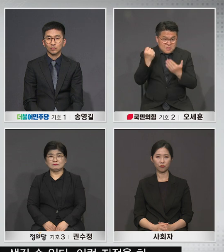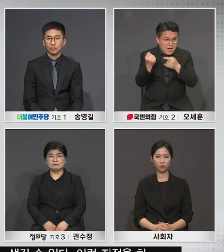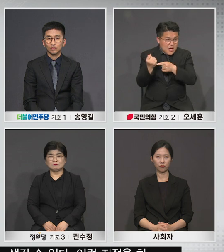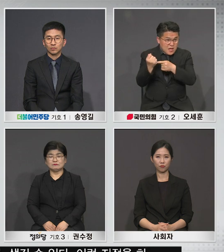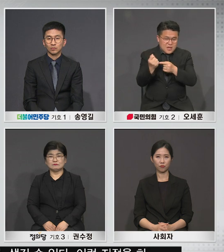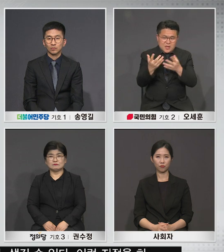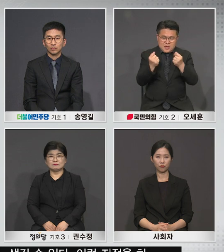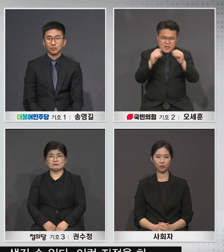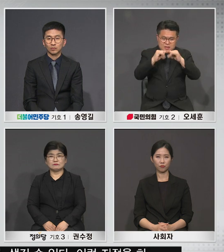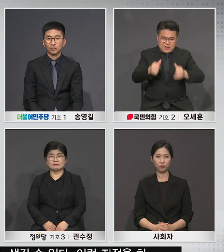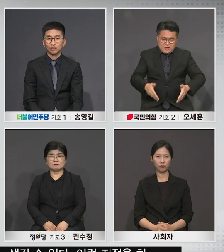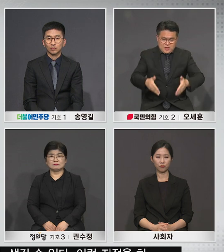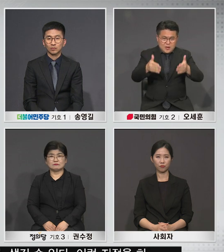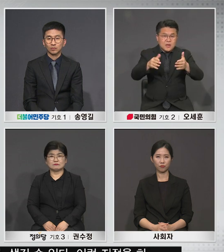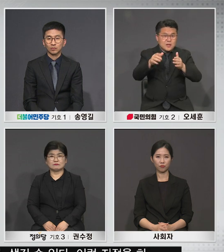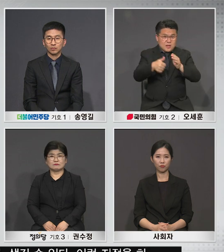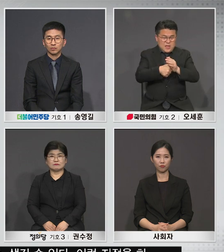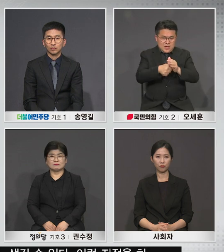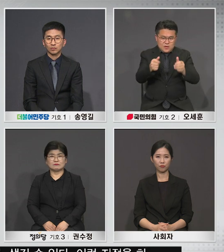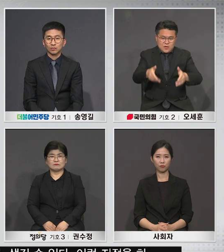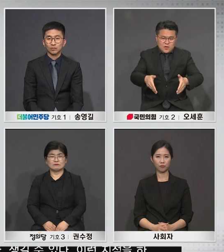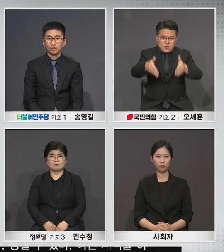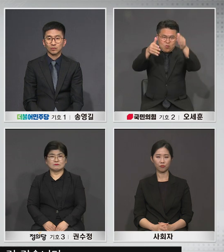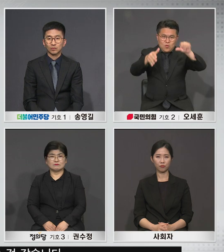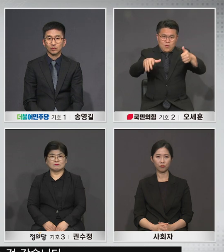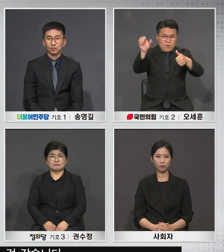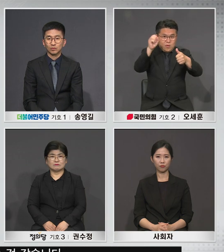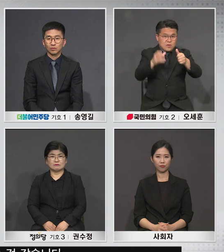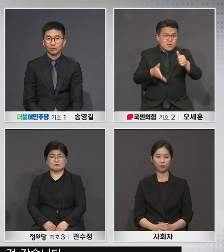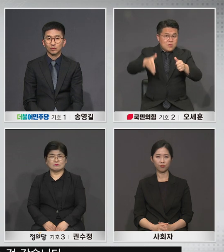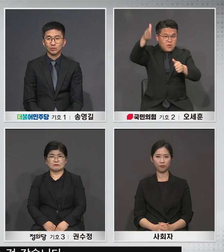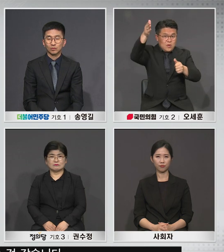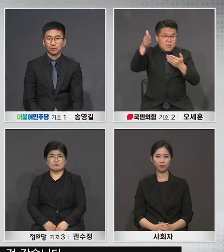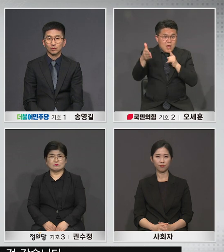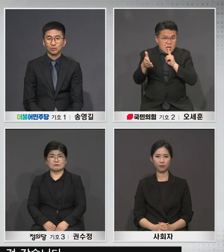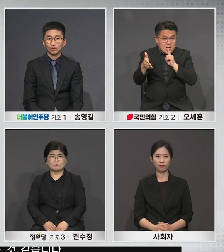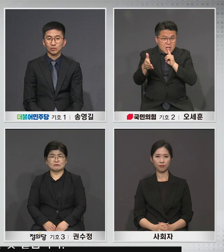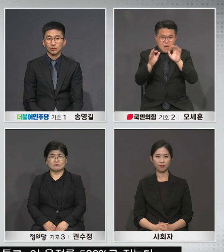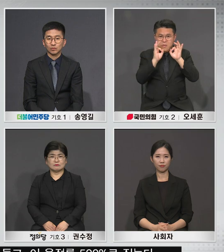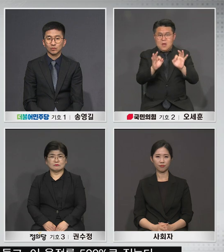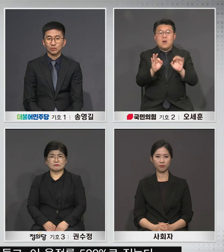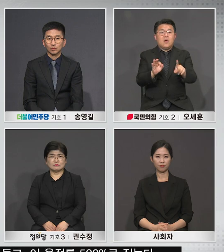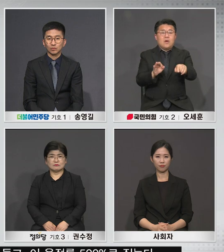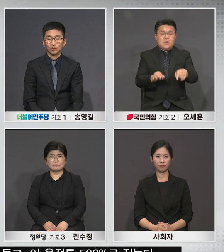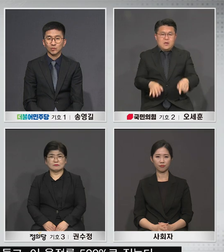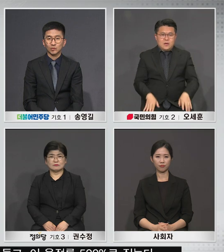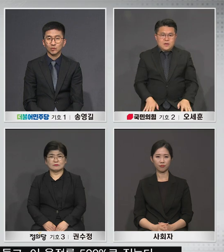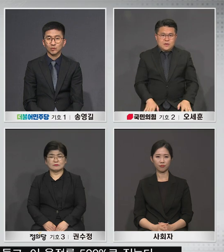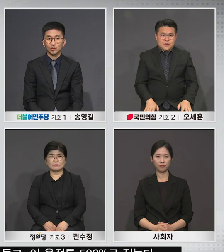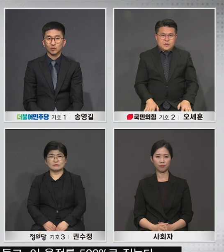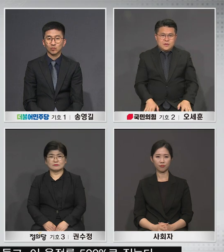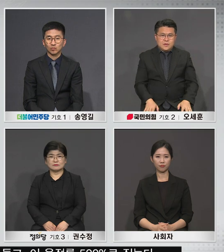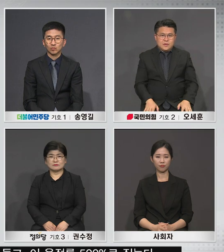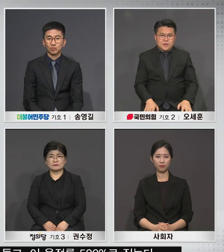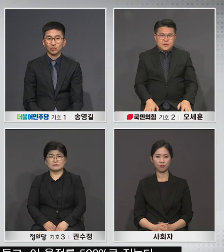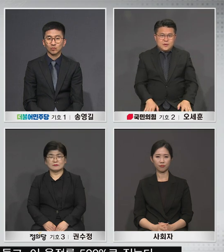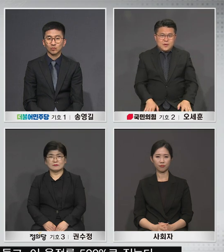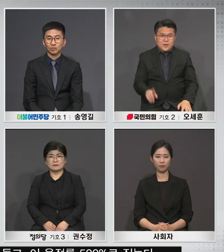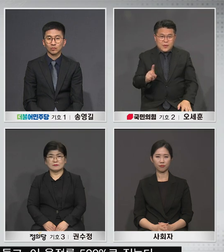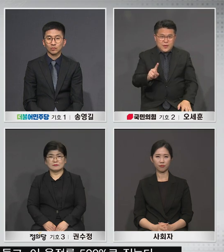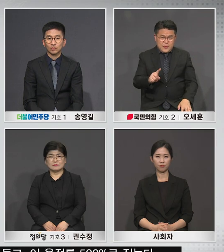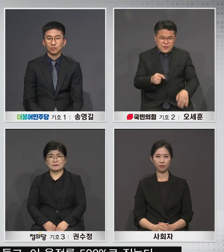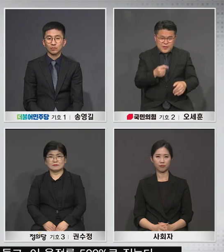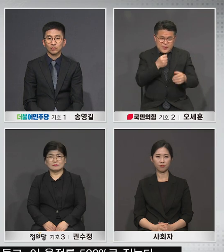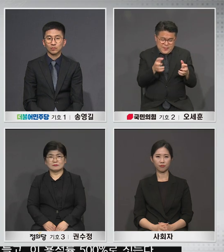짓는다는 말씀을 자주 하고 계십니다. 용적률 500%의 아파트를 지금 한번 보십시오. 이렇게 조밀하게 지은